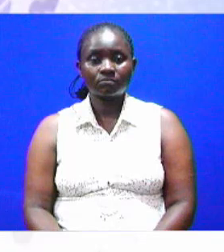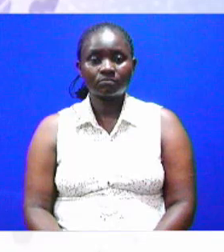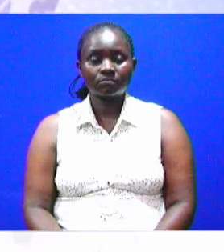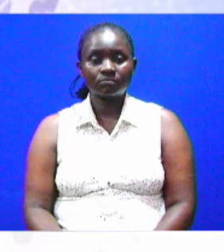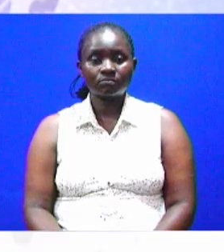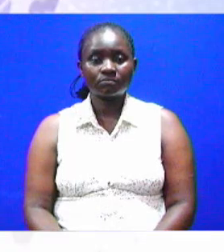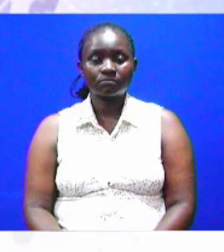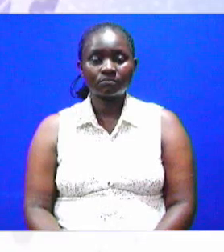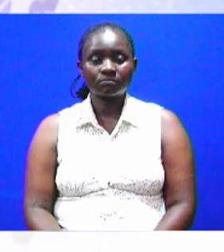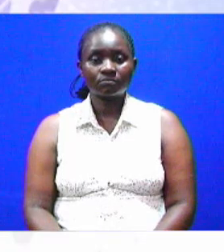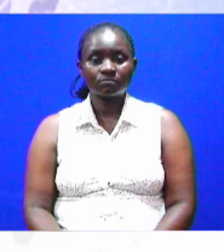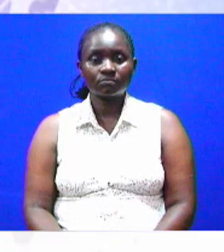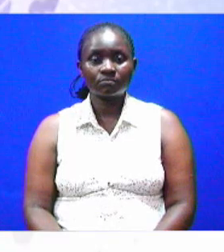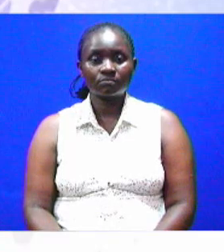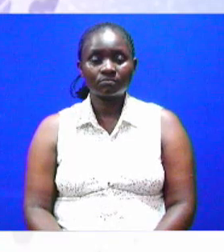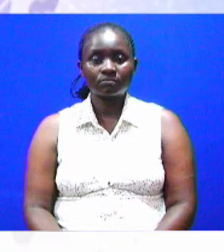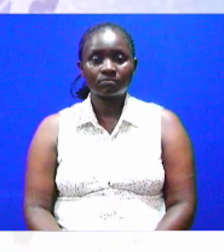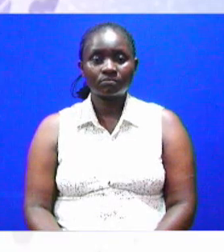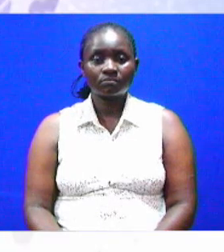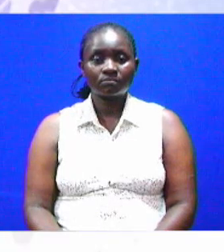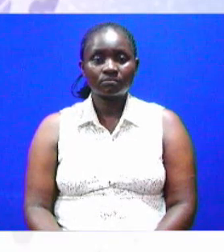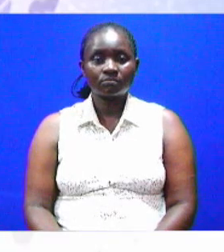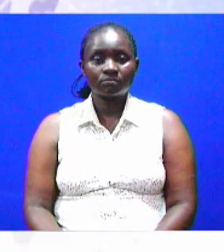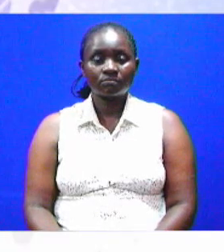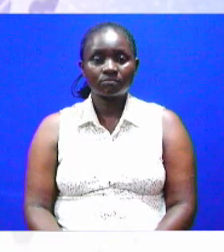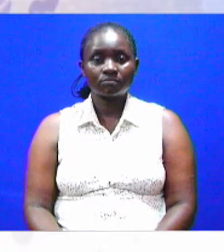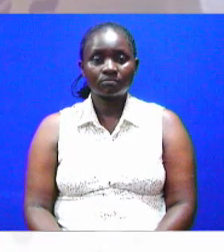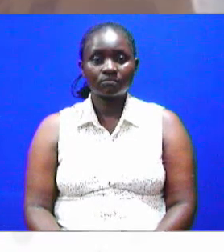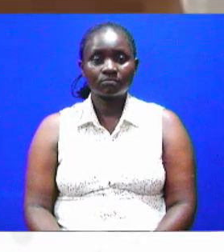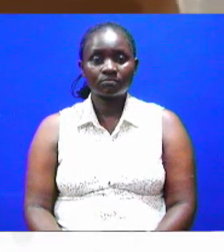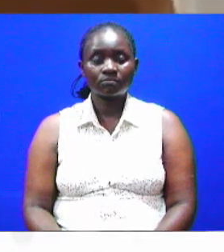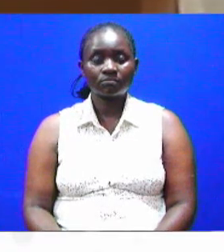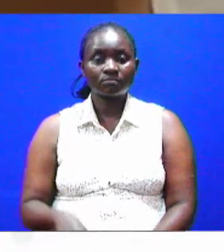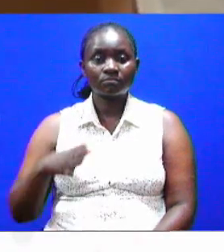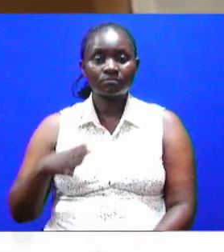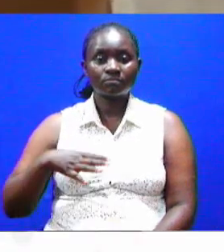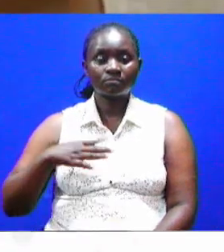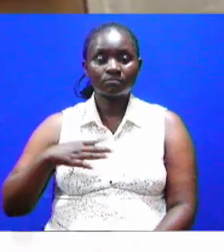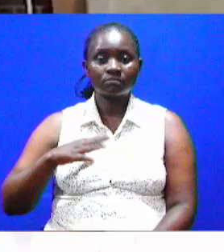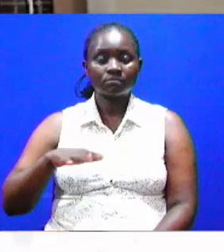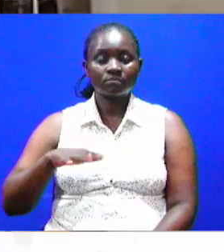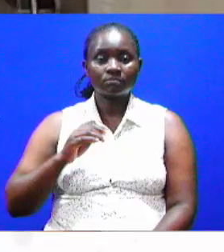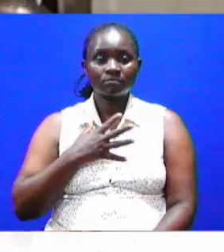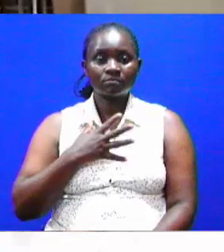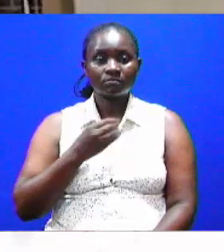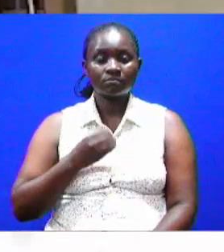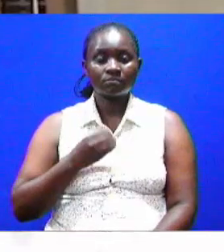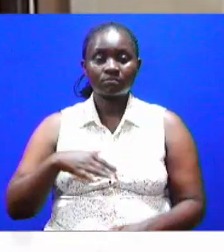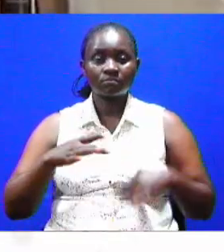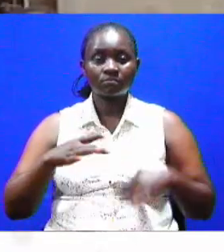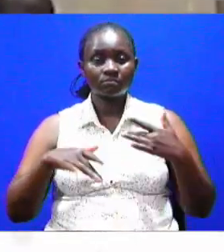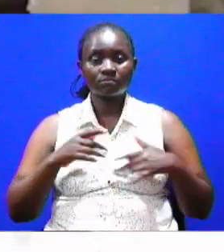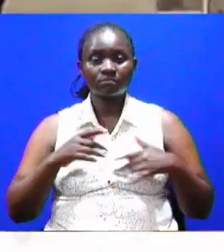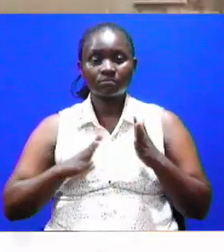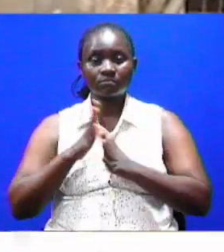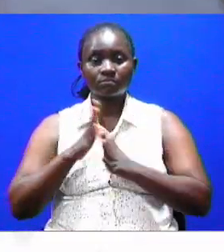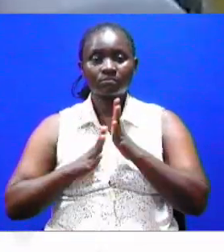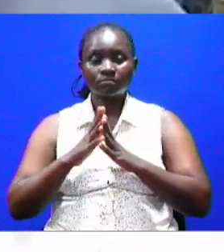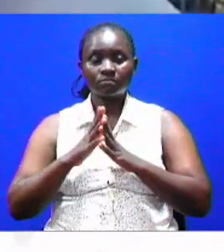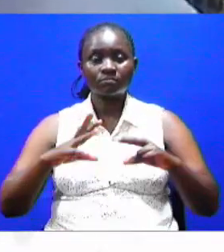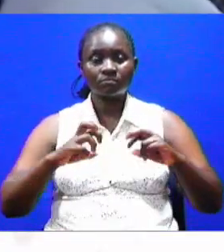ime ye wode ya masige isinigo abamenye bensame yo banyarakoba bakogokera umuroburi buburinguri na bigo